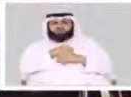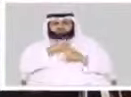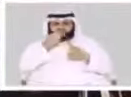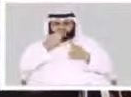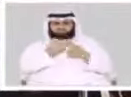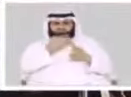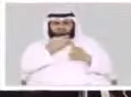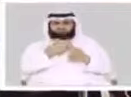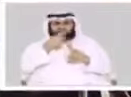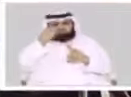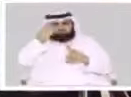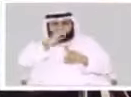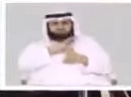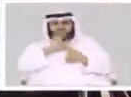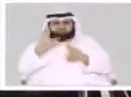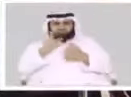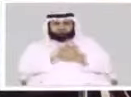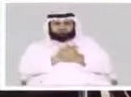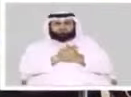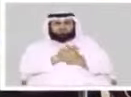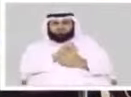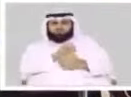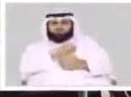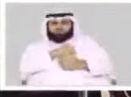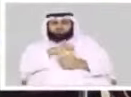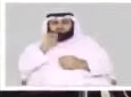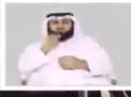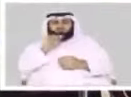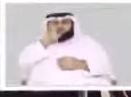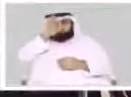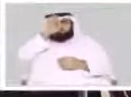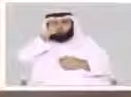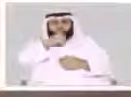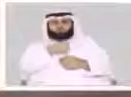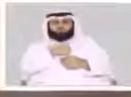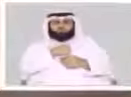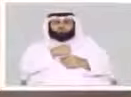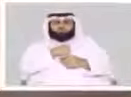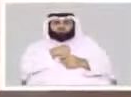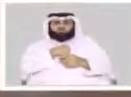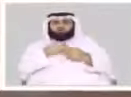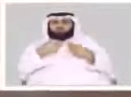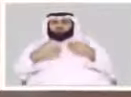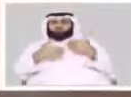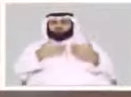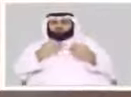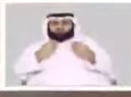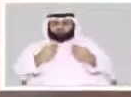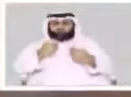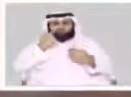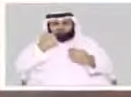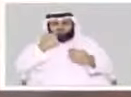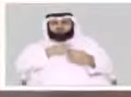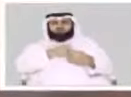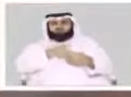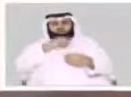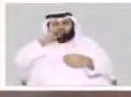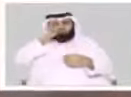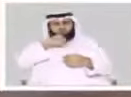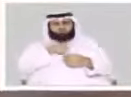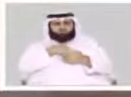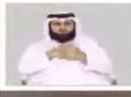قاسية، والقلب أهم صفة فيه الرقة، لأجل أن تدخله أنوار الوحي.